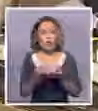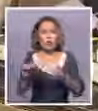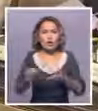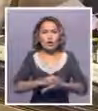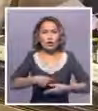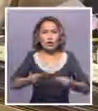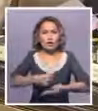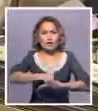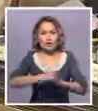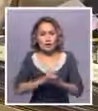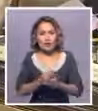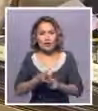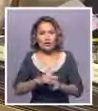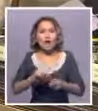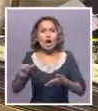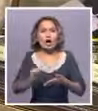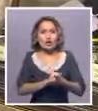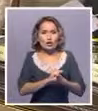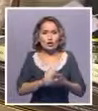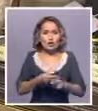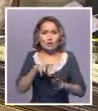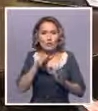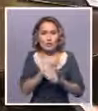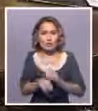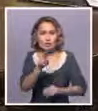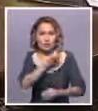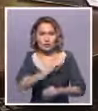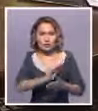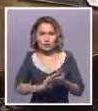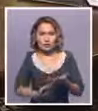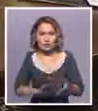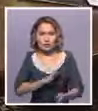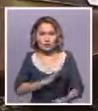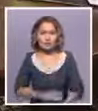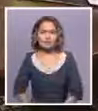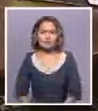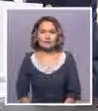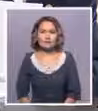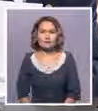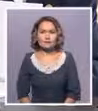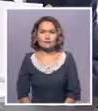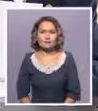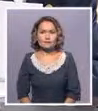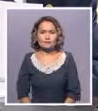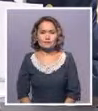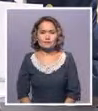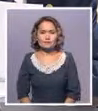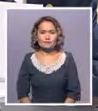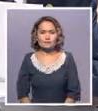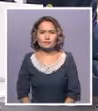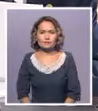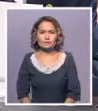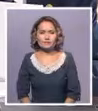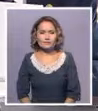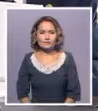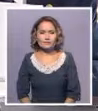құжат бекіді. Құжаттардың мән мазмұны жалпыға жария етілген жоқ. Повестка дня сегодняшнего заседания насыщена, включает